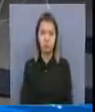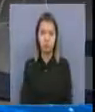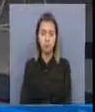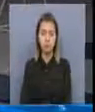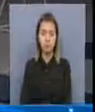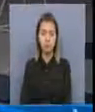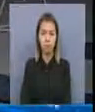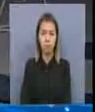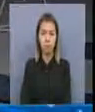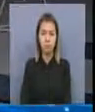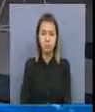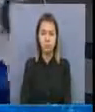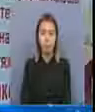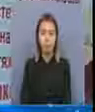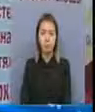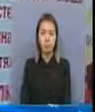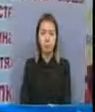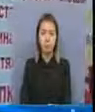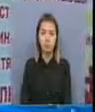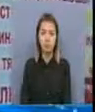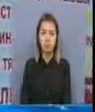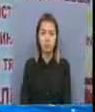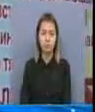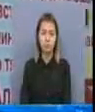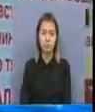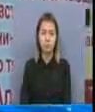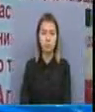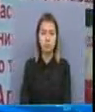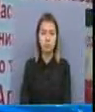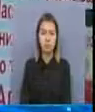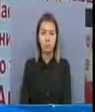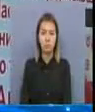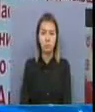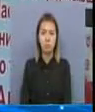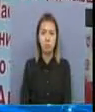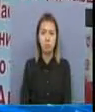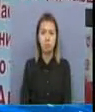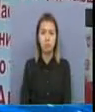Қалымбек Мұхамеджанов, Дархан Сияғын, Өміржан Көпей, арнайы Көкше ақпарат спорт үшін Жарғайың ауданынан.